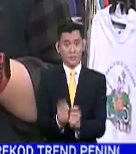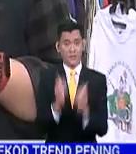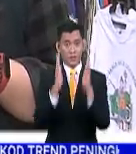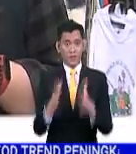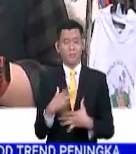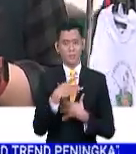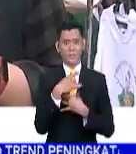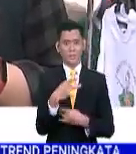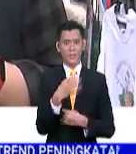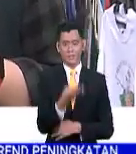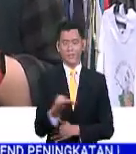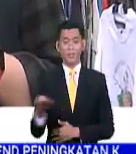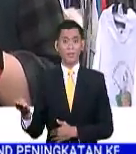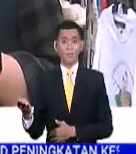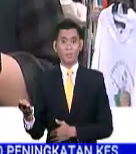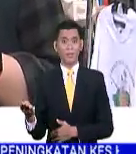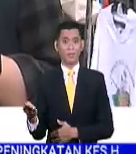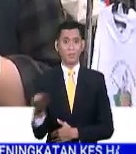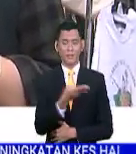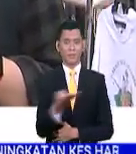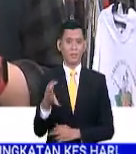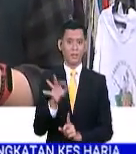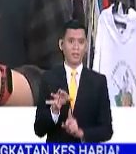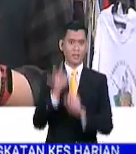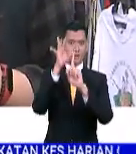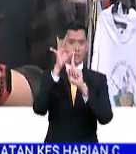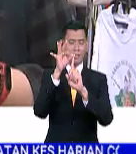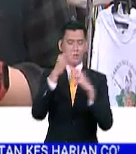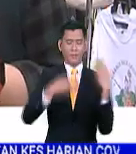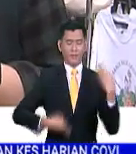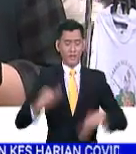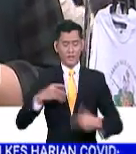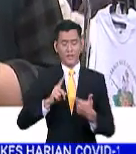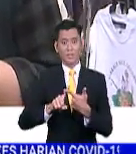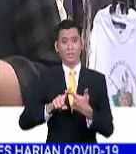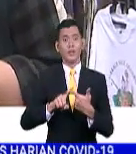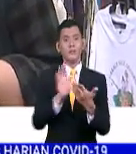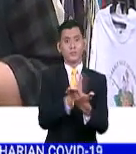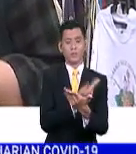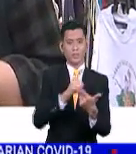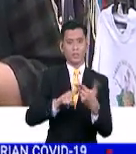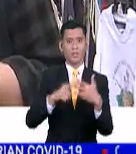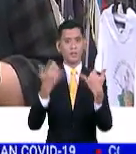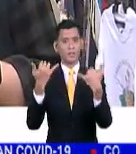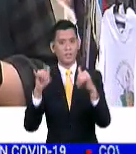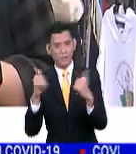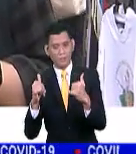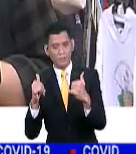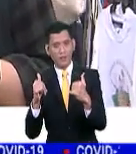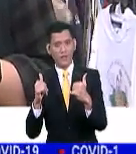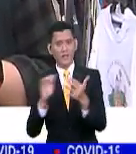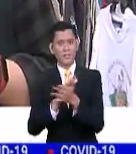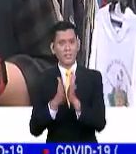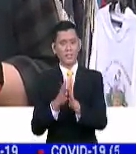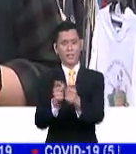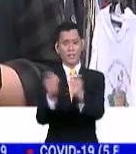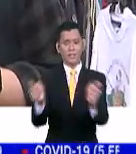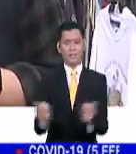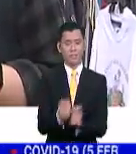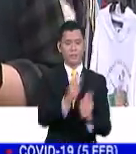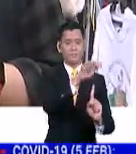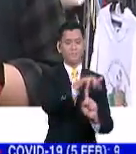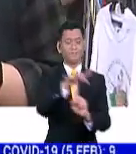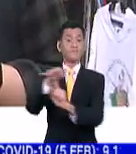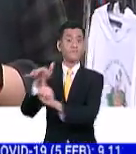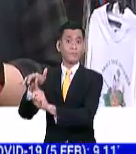barangan koleksi terhad dan eksklusif merangkumi fashion, muzik, mainan dan sebagainya. Ia juga jadi medan bagi pedagang untuk